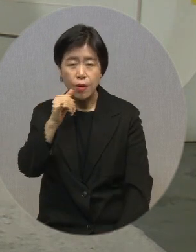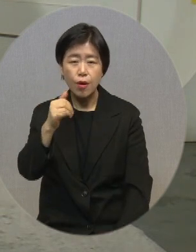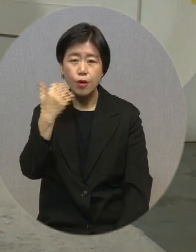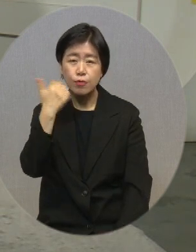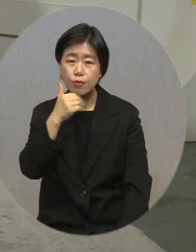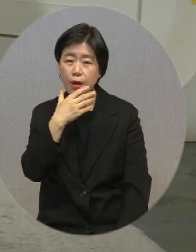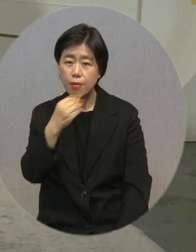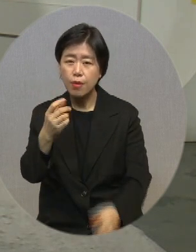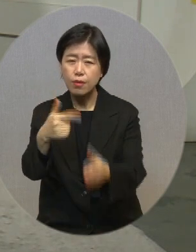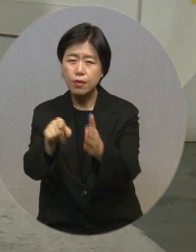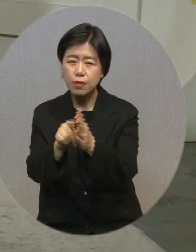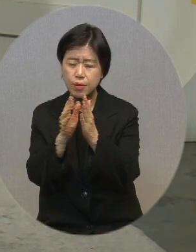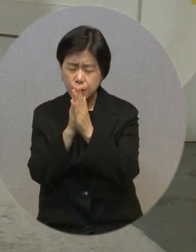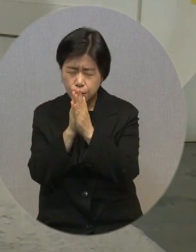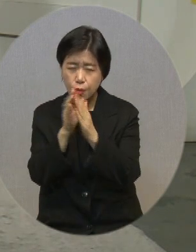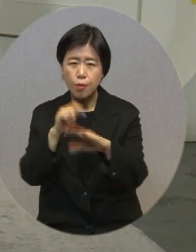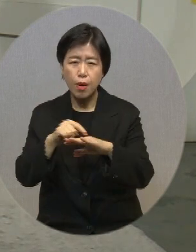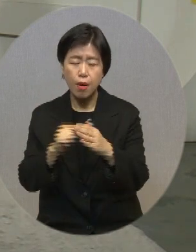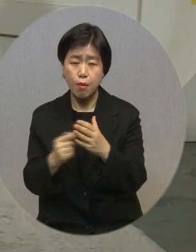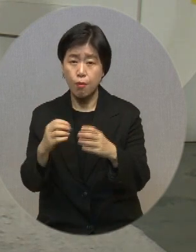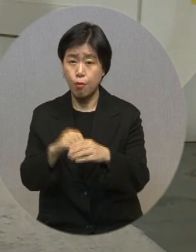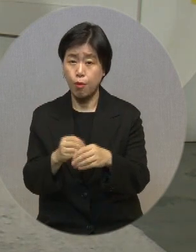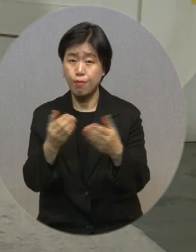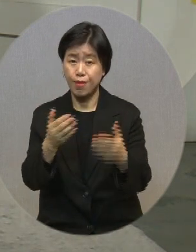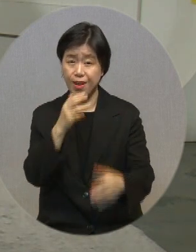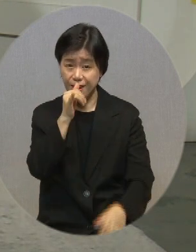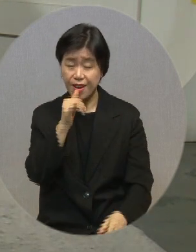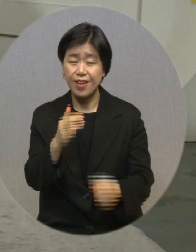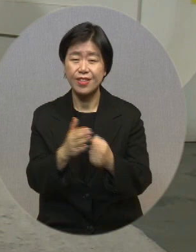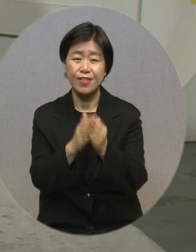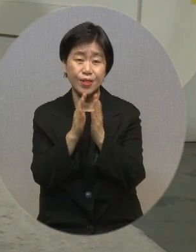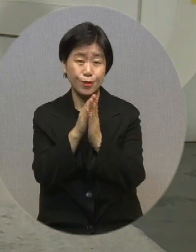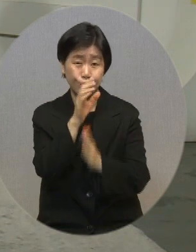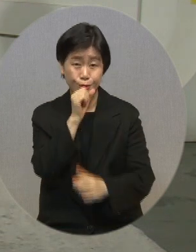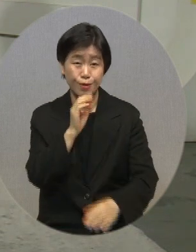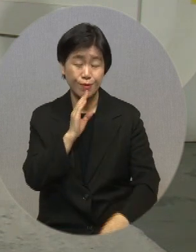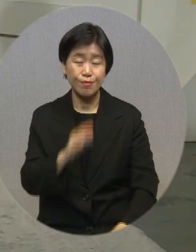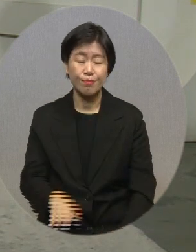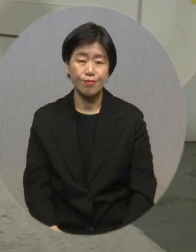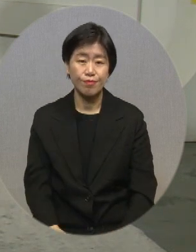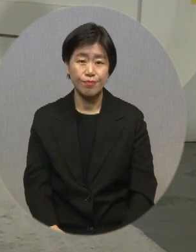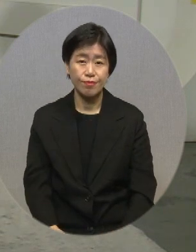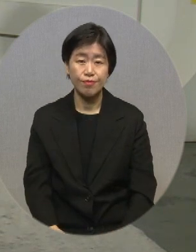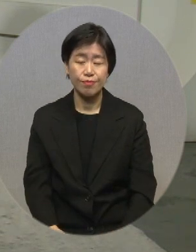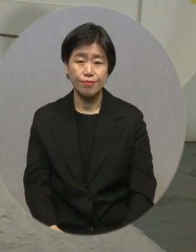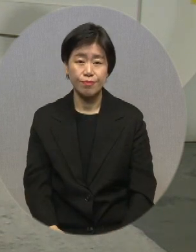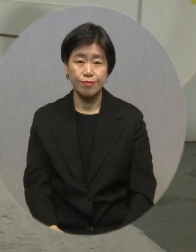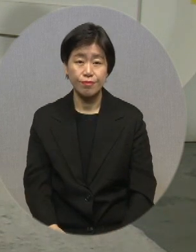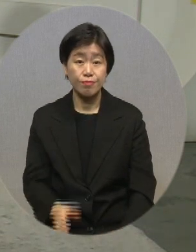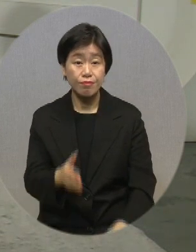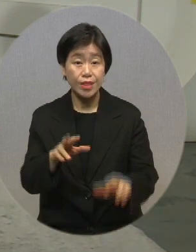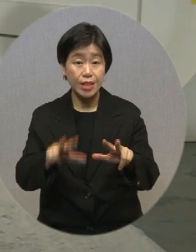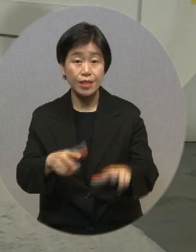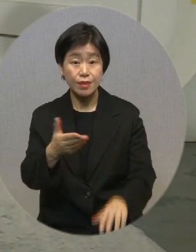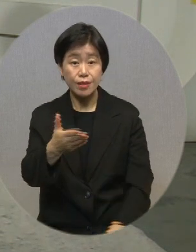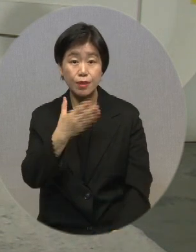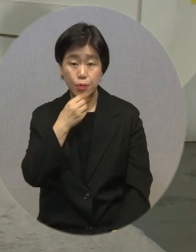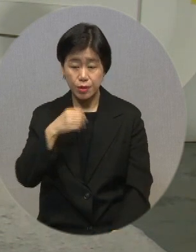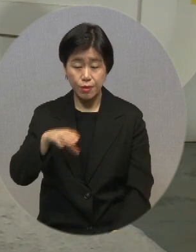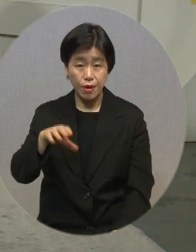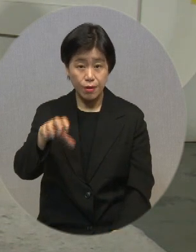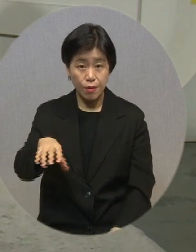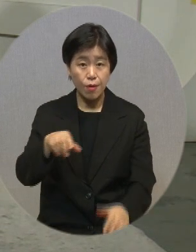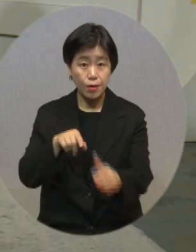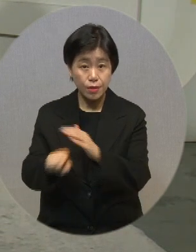할 수 있잖아요. 마음으로. 네. 네. 자 복지관에도 나가시나 봐요. 네. 복지관에 나가셔서 노래도 배우시고. 네네네.